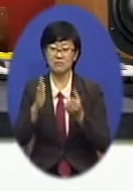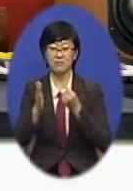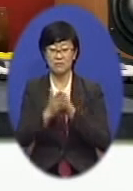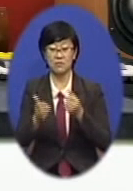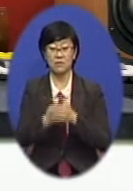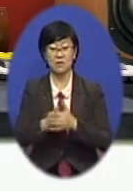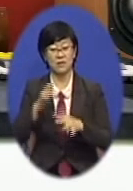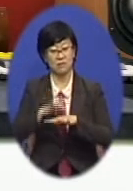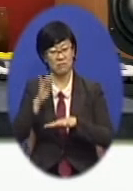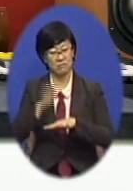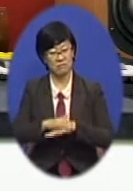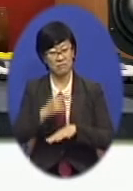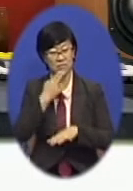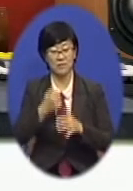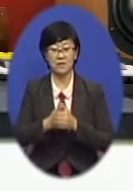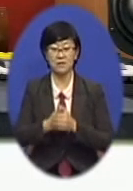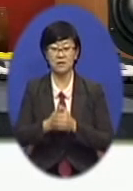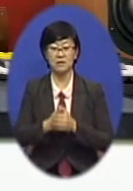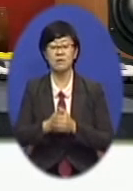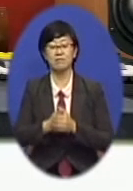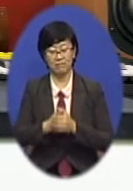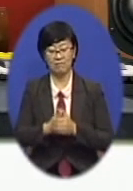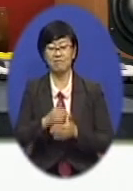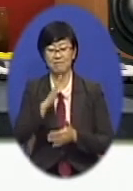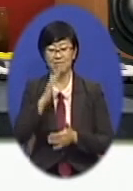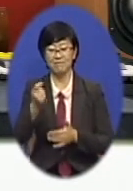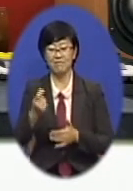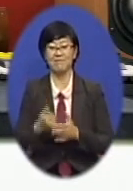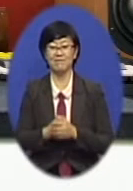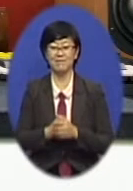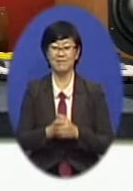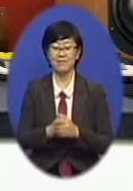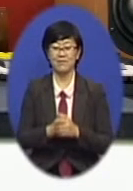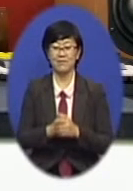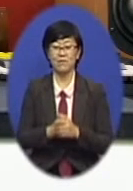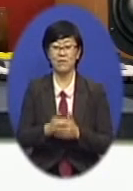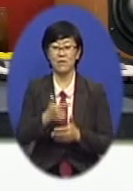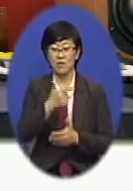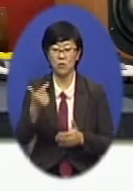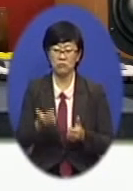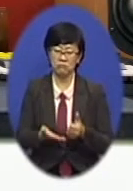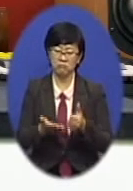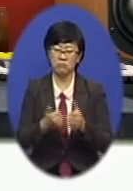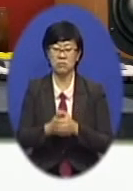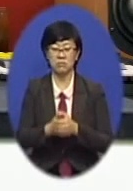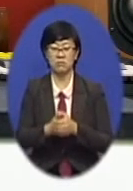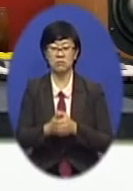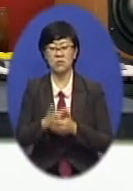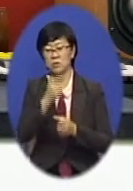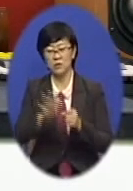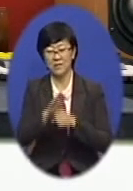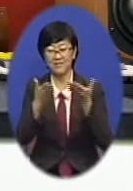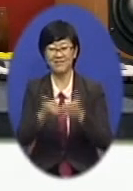이렇게 버릇없이 키우는 경향이 너무 우호잖아. 너무 맞아요. 너무 우호해가지고 걱정이에요. 너무